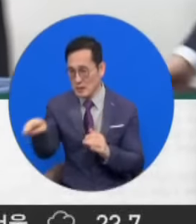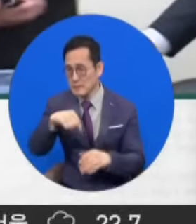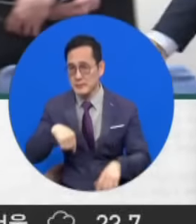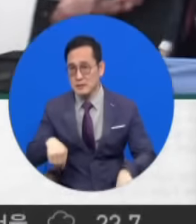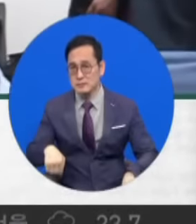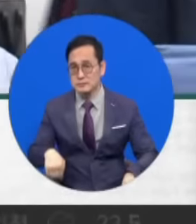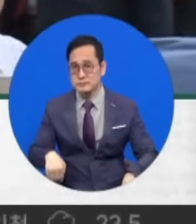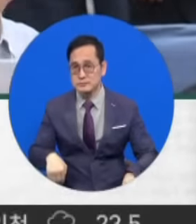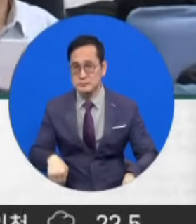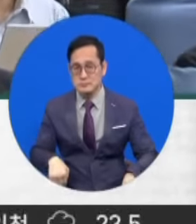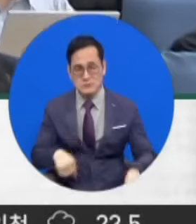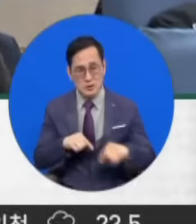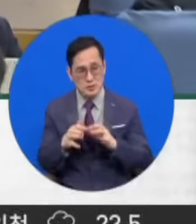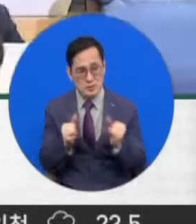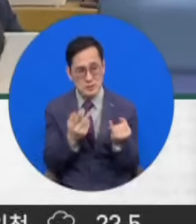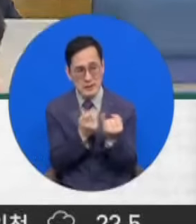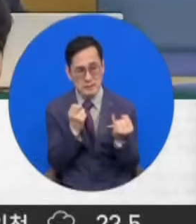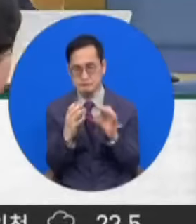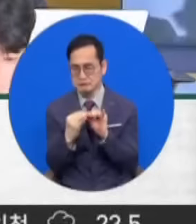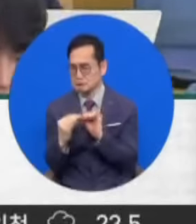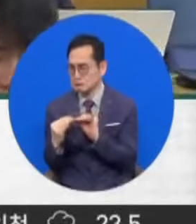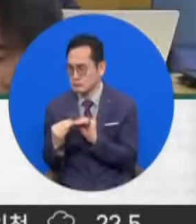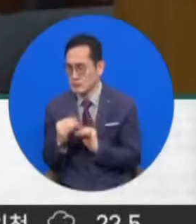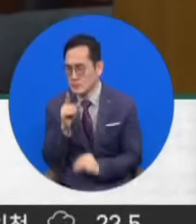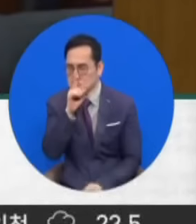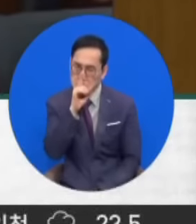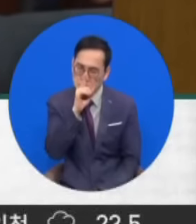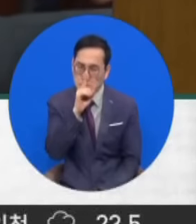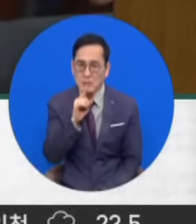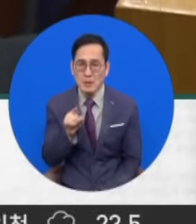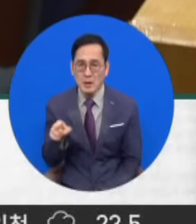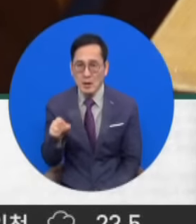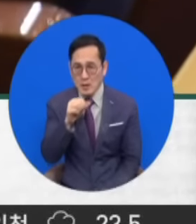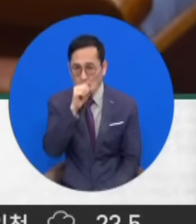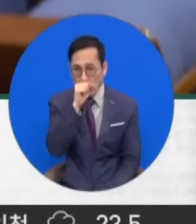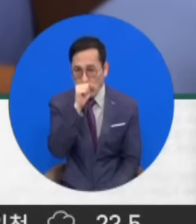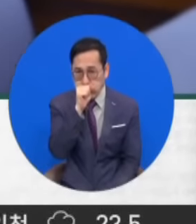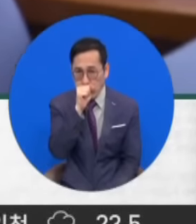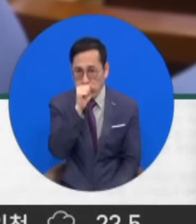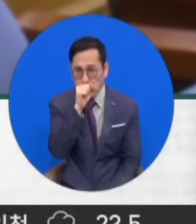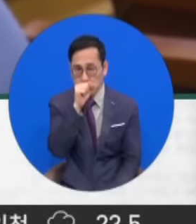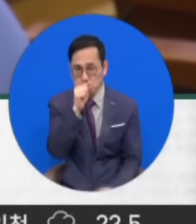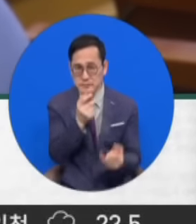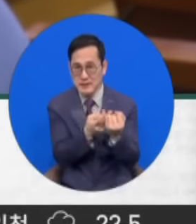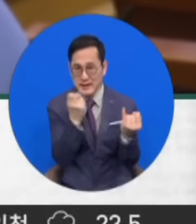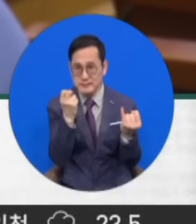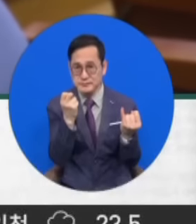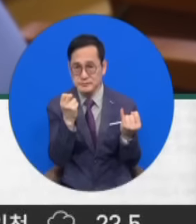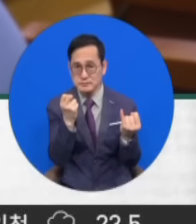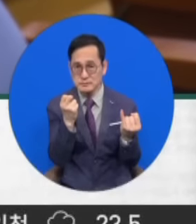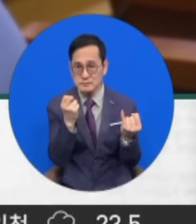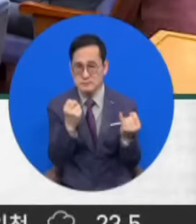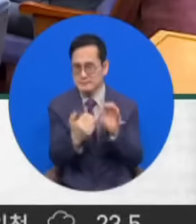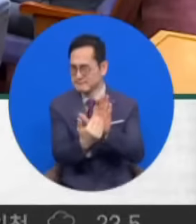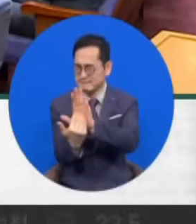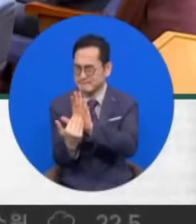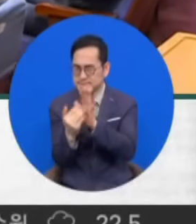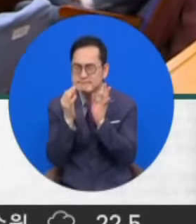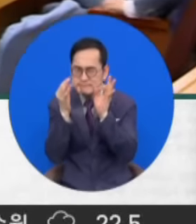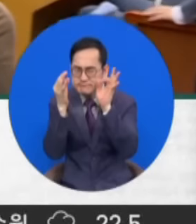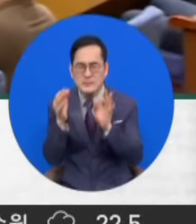그 대표적인 정치인들이 당의 탄핵이라든가 당의 분열 상태를 막아내지 못한 것 자체가 모두가 골고루 책임이 똑같이